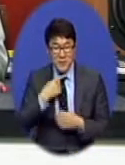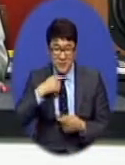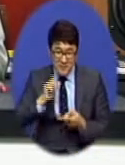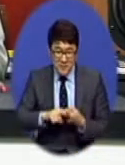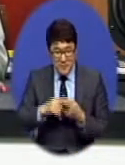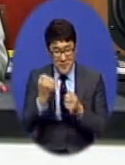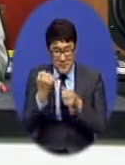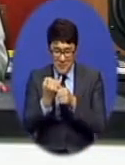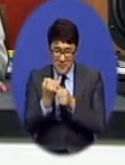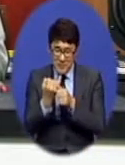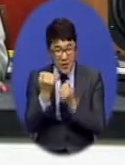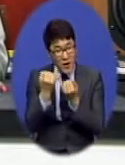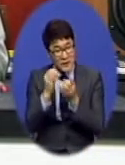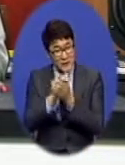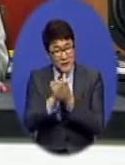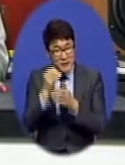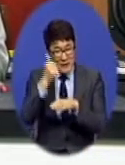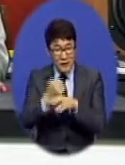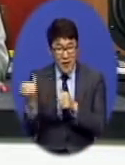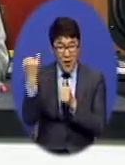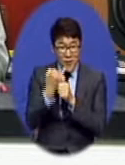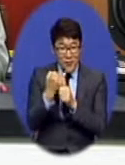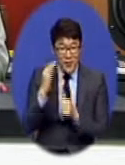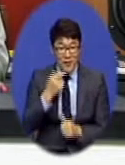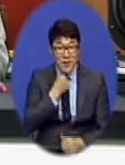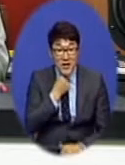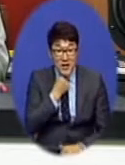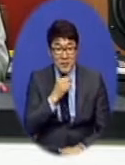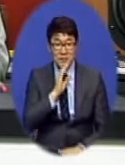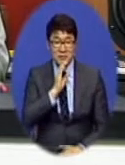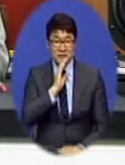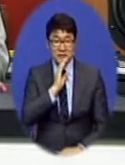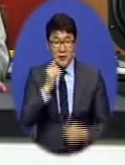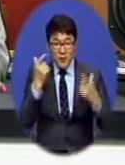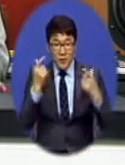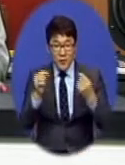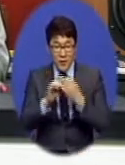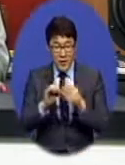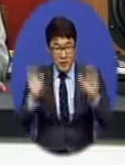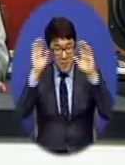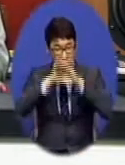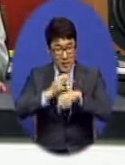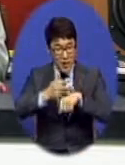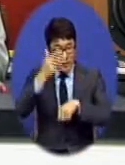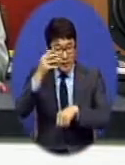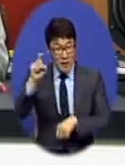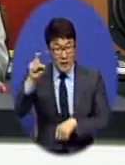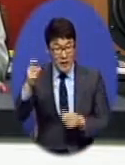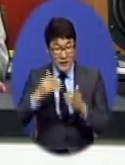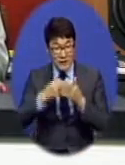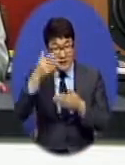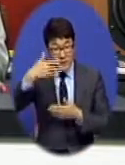여자친구분이 내 며느리가 됐으면 좋겠으세요? 예, 예. 아, 그러면 우리 이제 재방송 8시부터 10시까지 하잖아요.